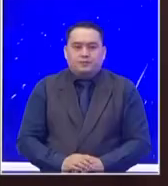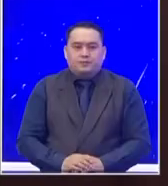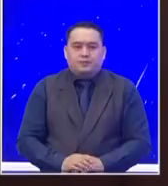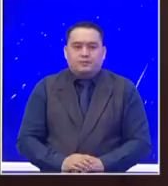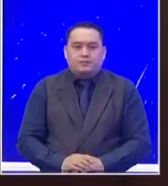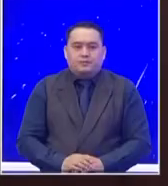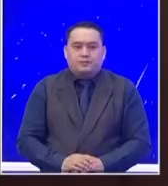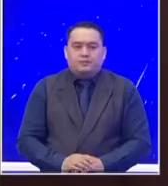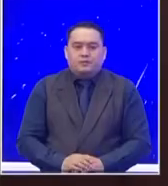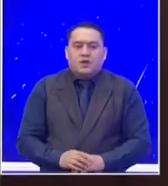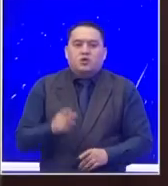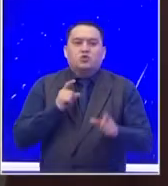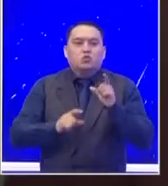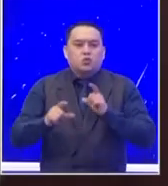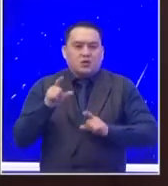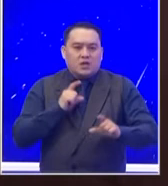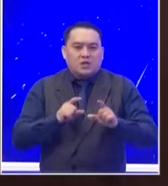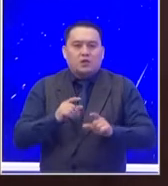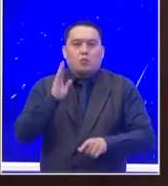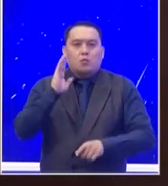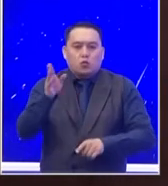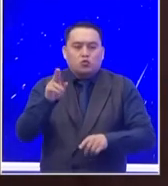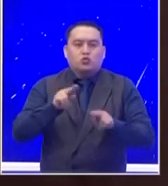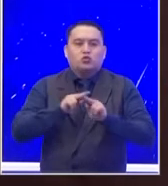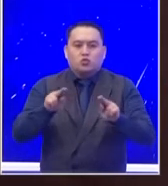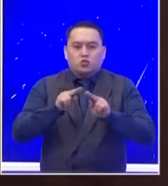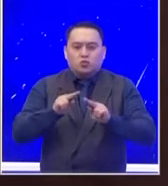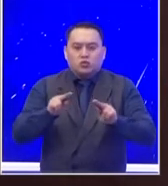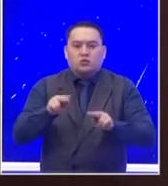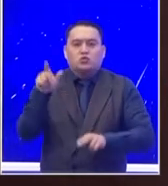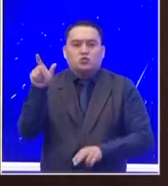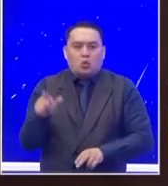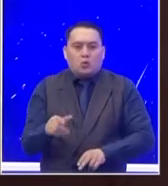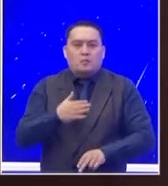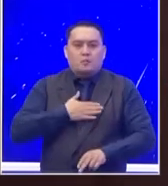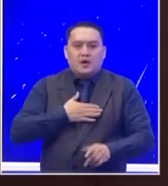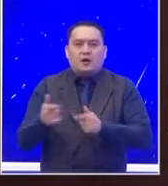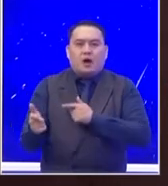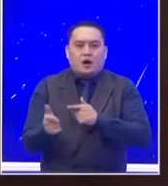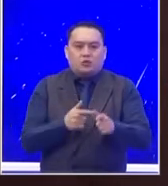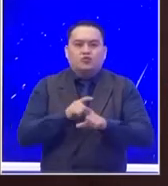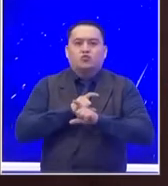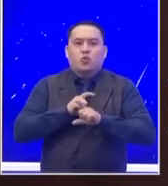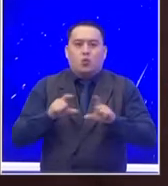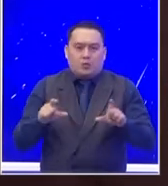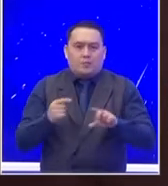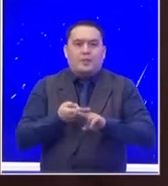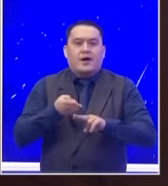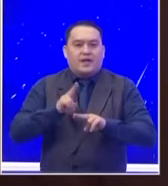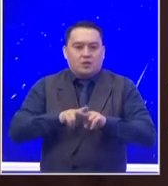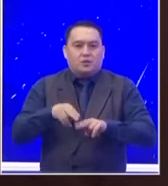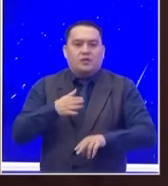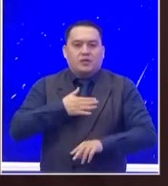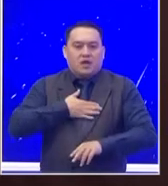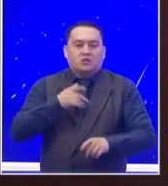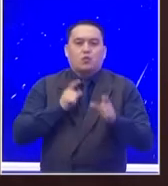Так как студенты – это будущие педагоги школ, мы готовим педагогов в школу. Поэтому в